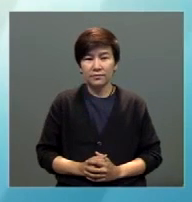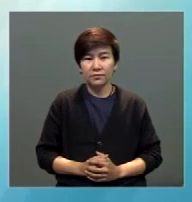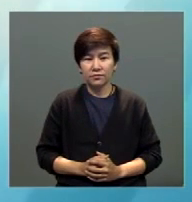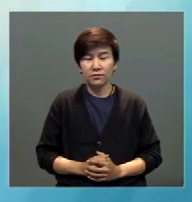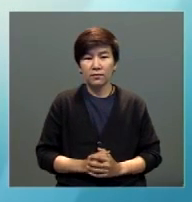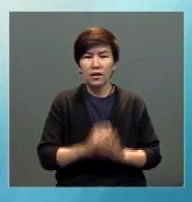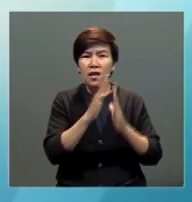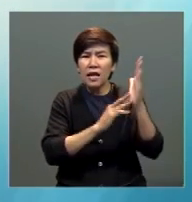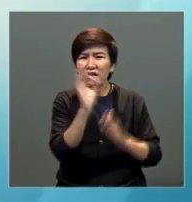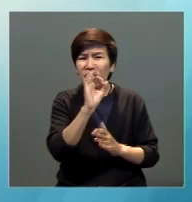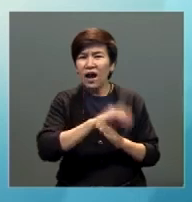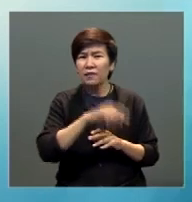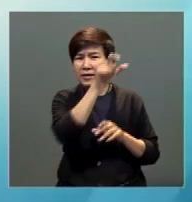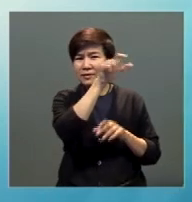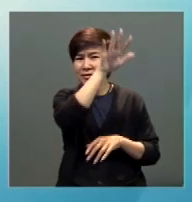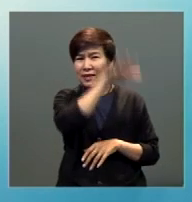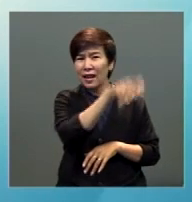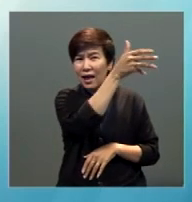นี้นะครับไม่ต้องมีคนป่วยเลยก็ดีนะครับก่อนอื่นก็ลดลงไปด้วยยกตัวอย่างเช่นเรื่องของโรคไข้หวัดใหญ่ตามฤดูกาลที่เราเคยบอกกันไว้ก็ลดน้อยถอยลงเหมือนกันนะครับอันนี้ก็เป็นเรื่องที่ดีจากการที่เราหันมาดูแลสุขภาพแบบนะครับเรื่องเจ็บไข้ได้ป่วยก็น้อยลงนะครับแต่งั้นก็ตั้งแต่ดูกล่องสีฟ้าด้านบนนะครับดันด้านซ้ายวันนี้มีเพิ่ม1